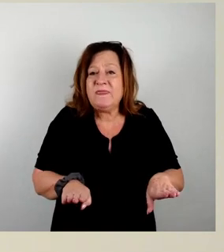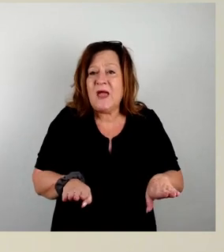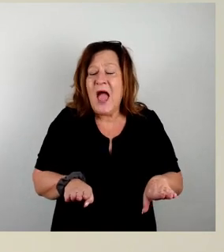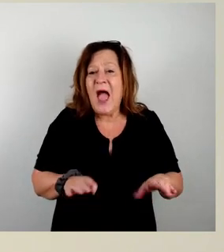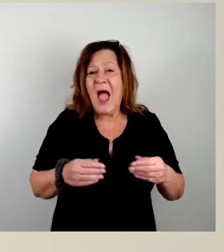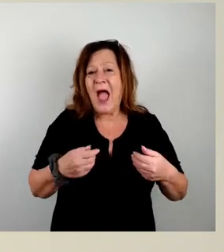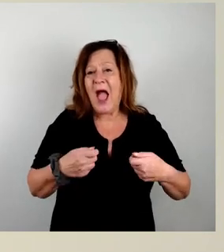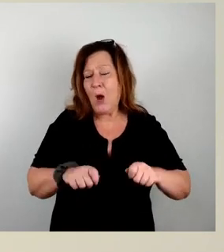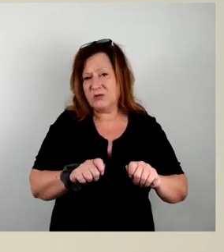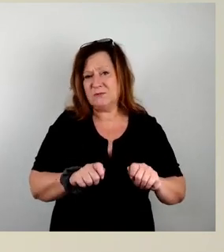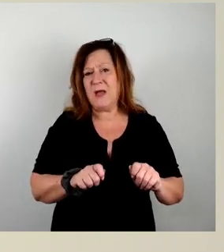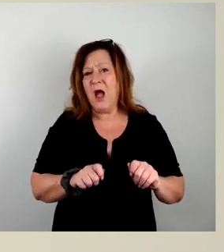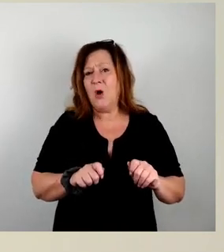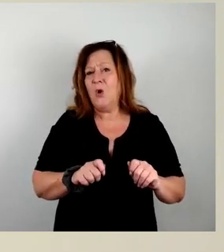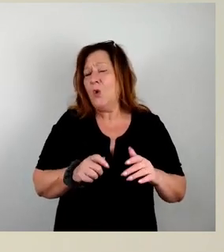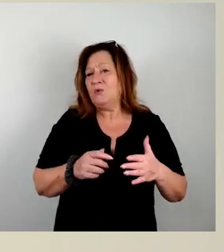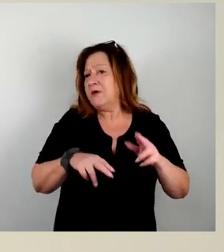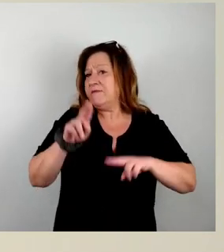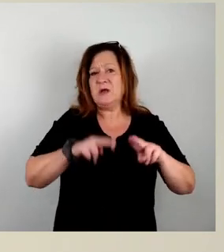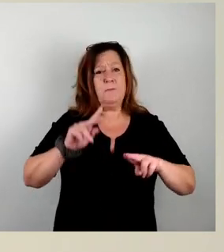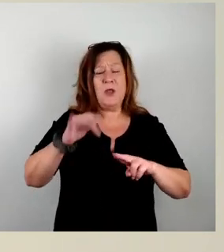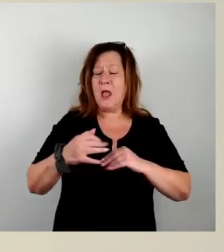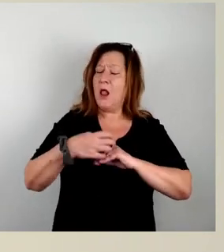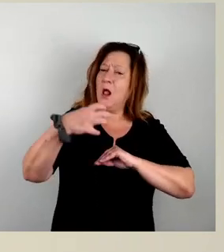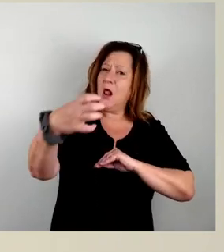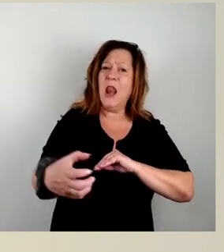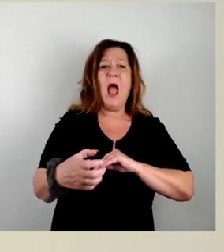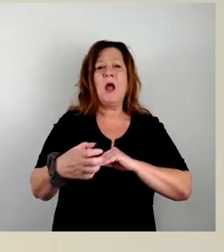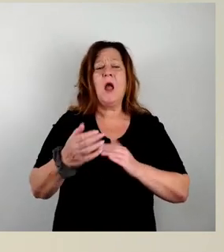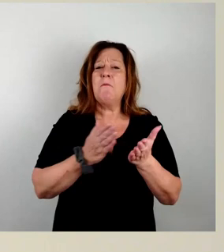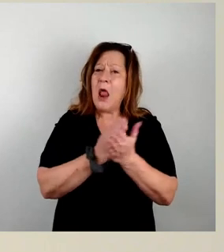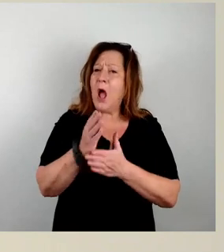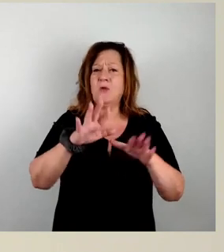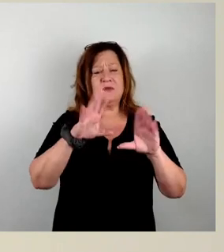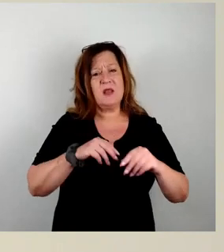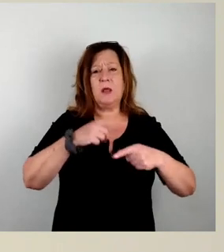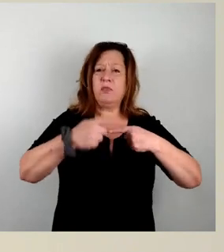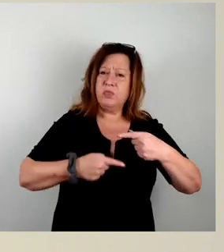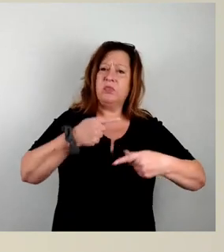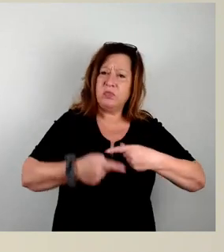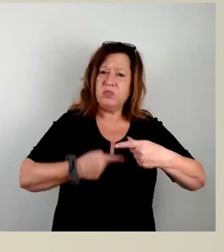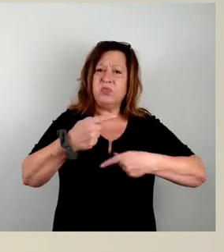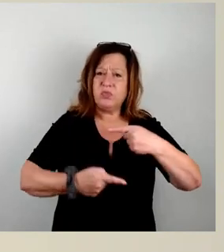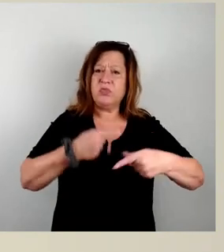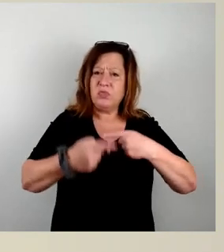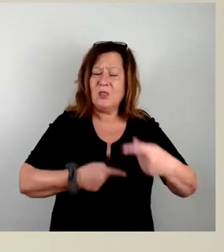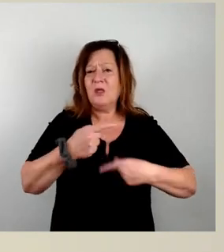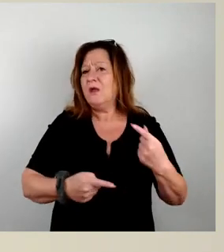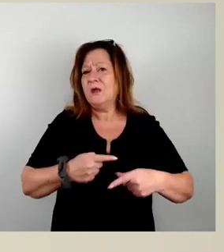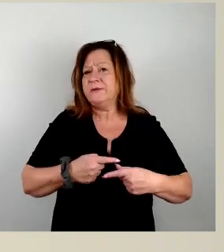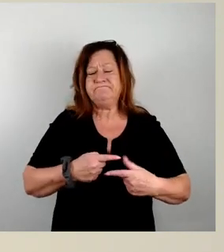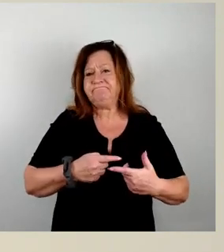an Projekten, der langen Planungs- und Genehmigungsverfahren ist eben nicht kurzfristig zu bewerkstelligen. Das